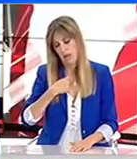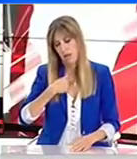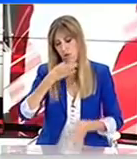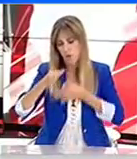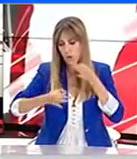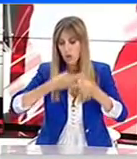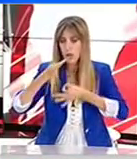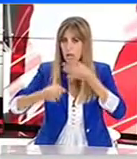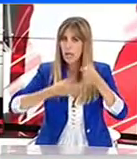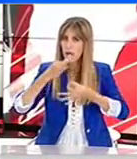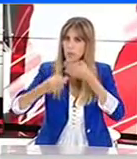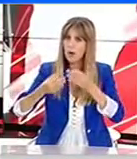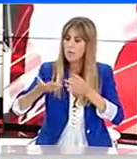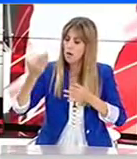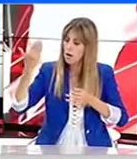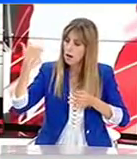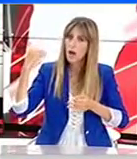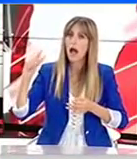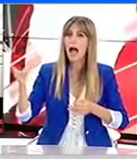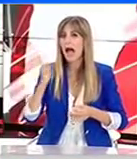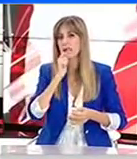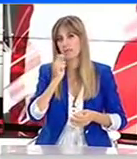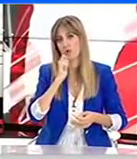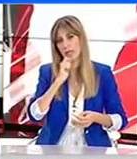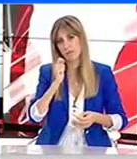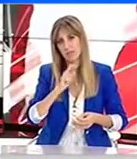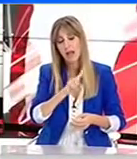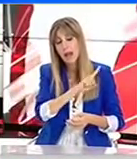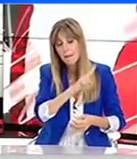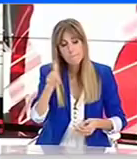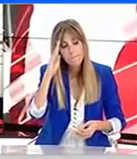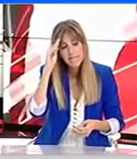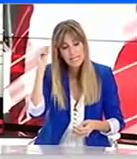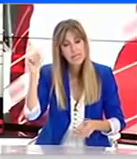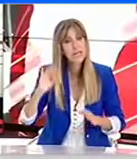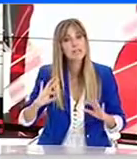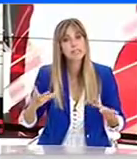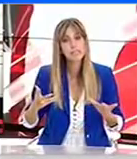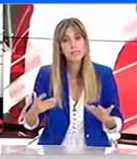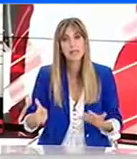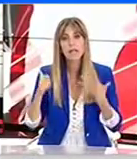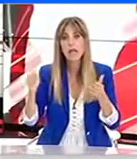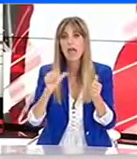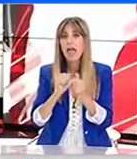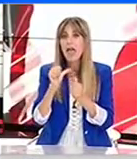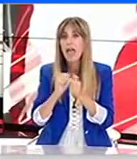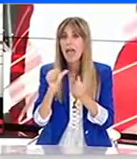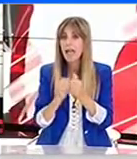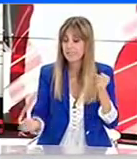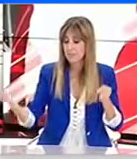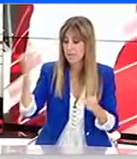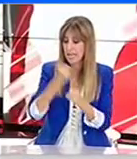κάνουν μια σειρά από άλλοι συναδελφοί σας. Ξεχνάτε ότι μεσολάβησε και ένα διάστημα εξάμηνο, όπου υπήρξε μια πολύ σκληρή